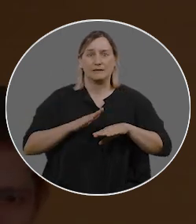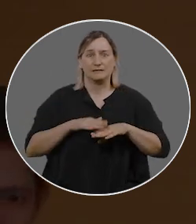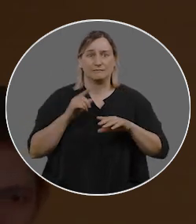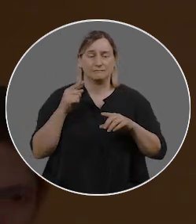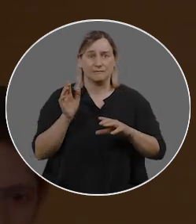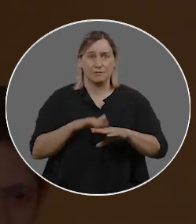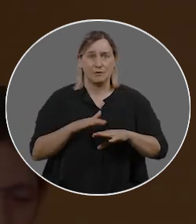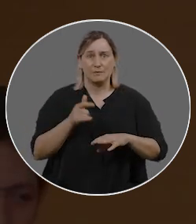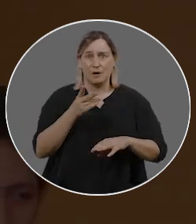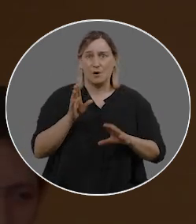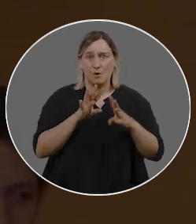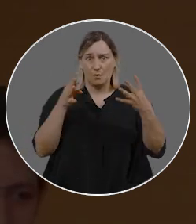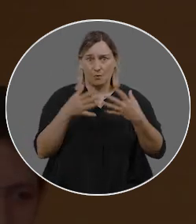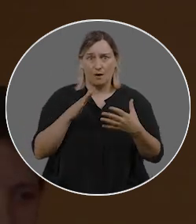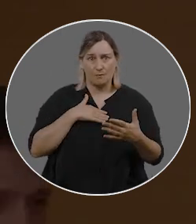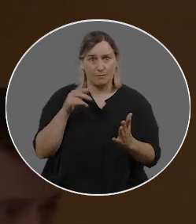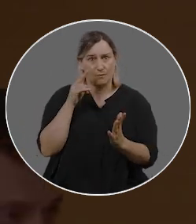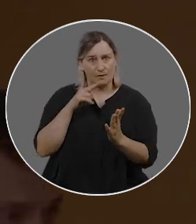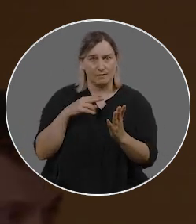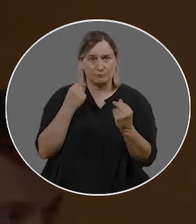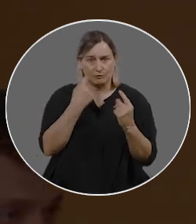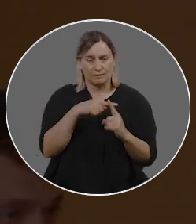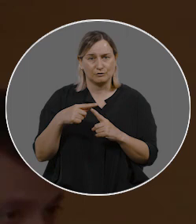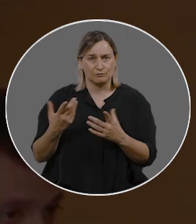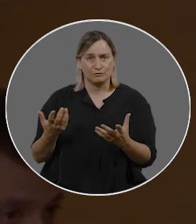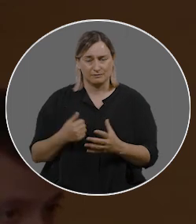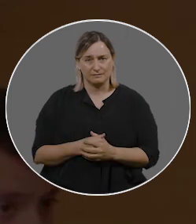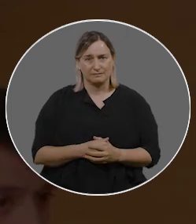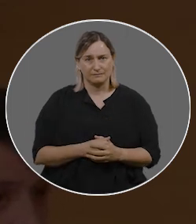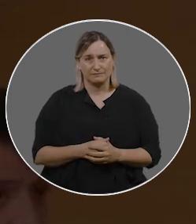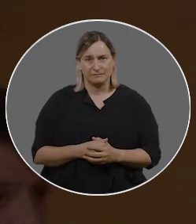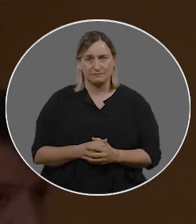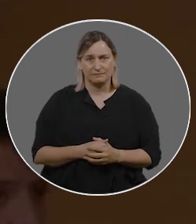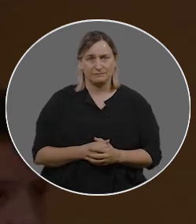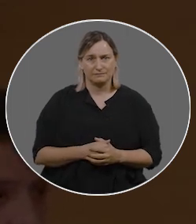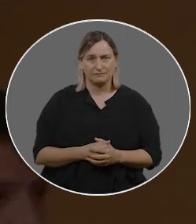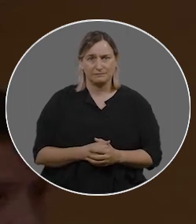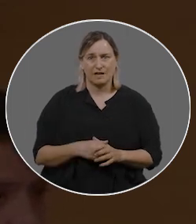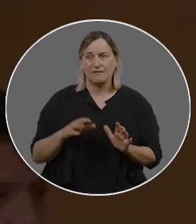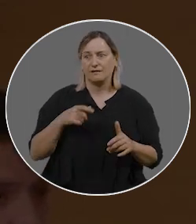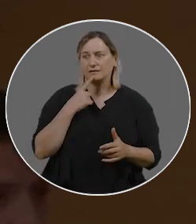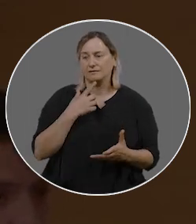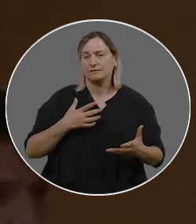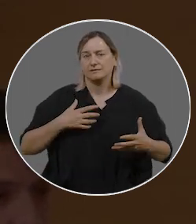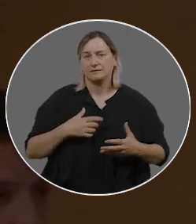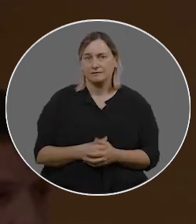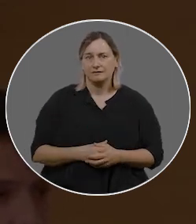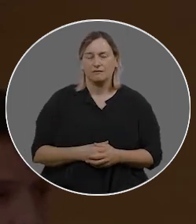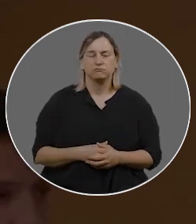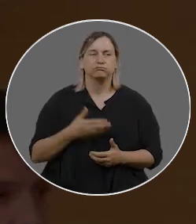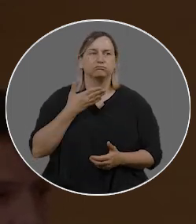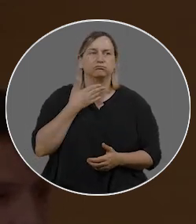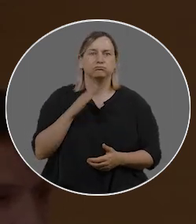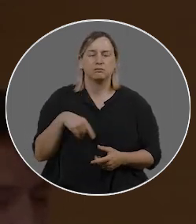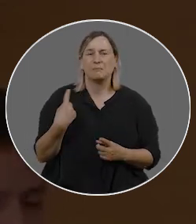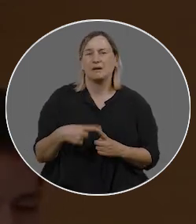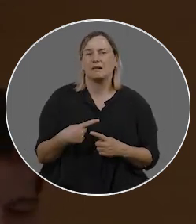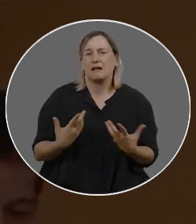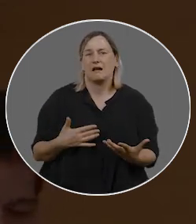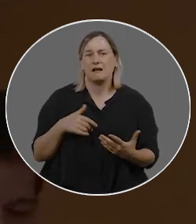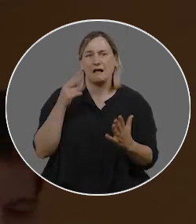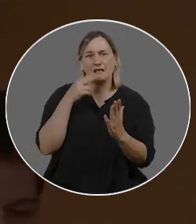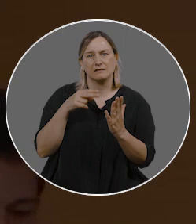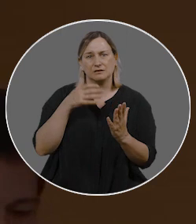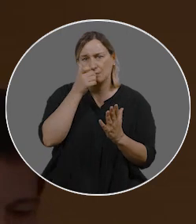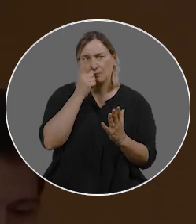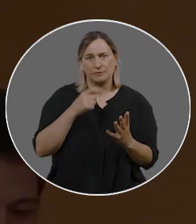precisament a les webs ja pots llegir moltes coses, no? Llavors és com, uf, quina mandra, no? Per què ara no puc llegir-ho,